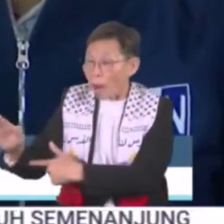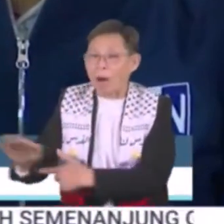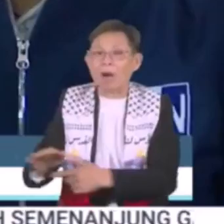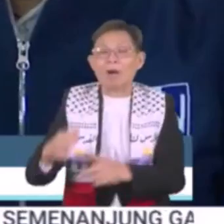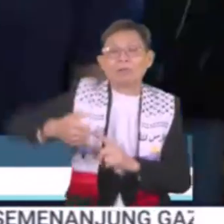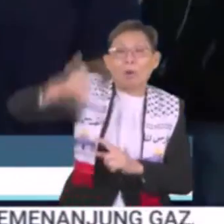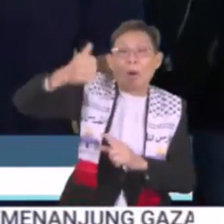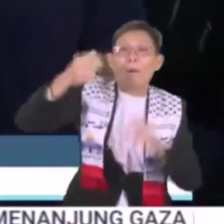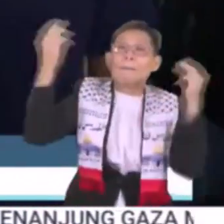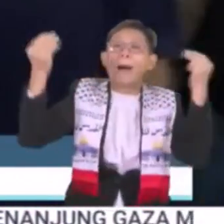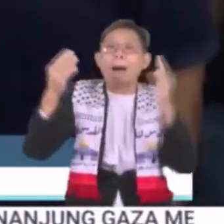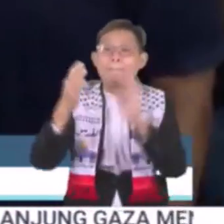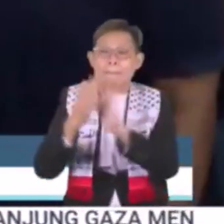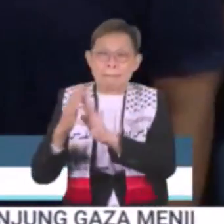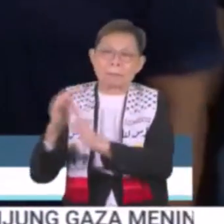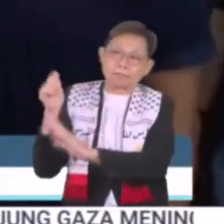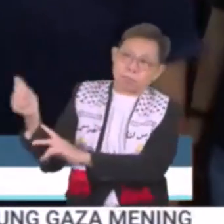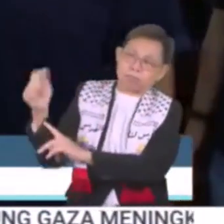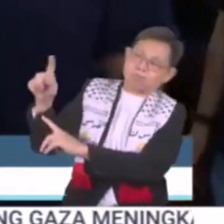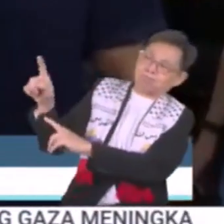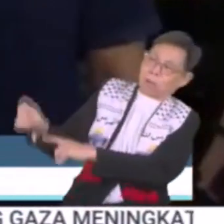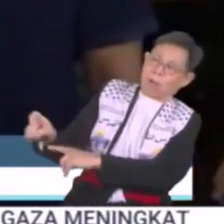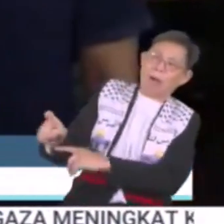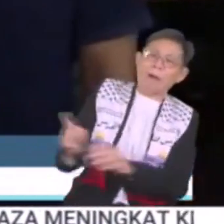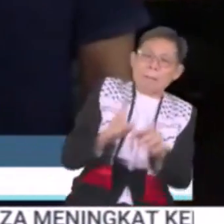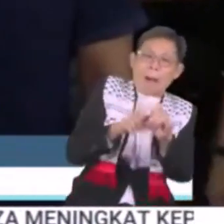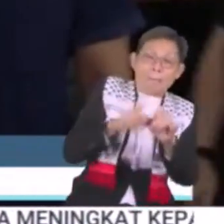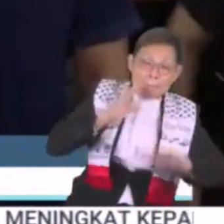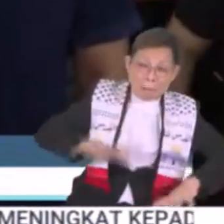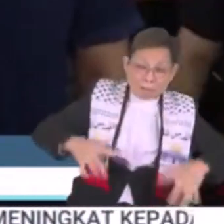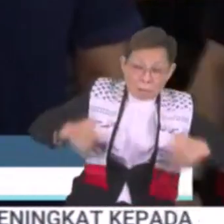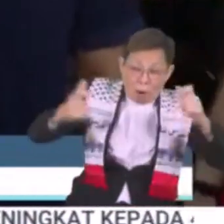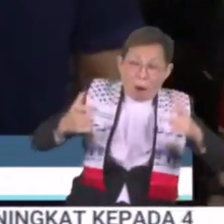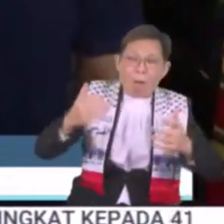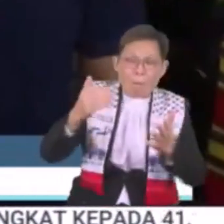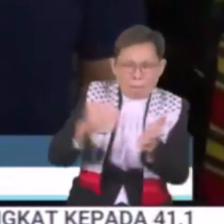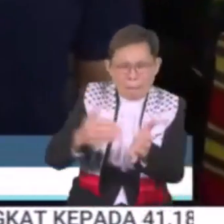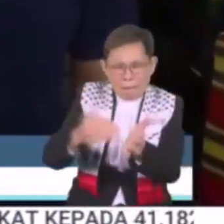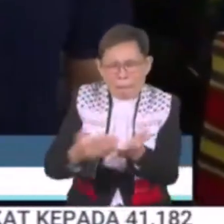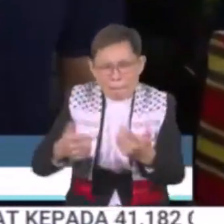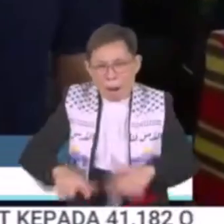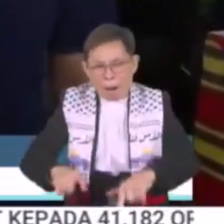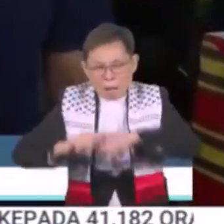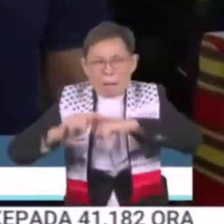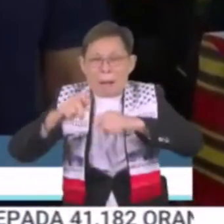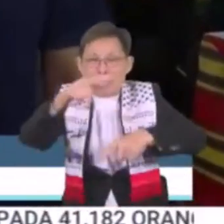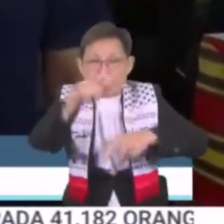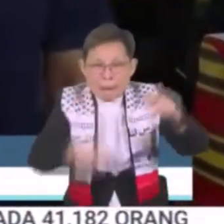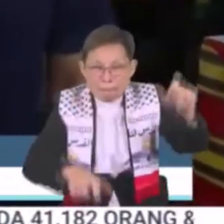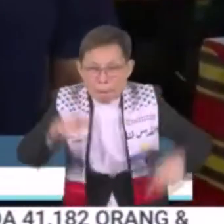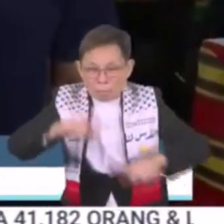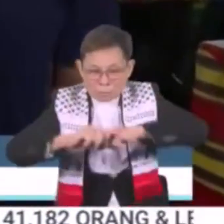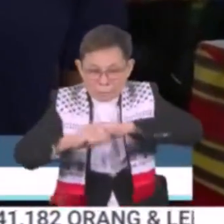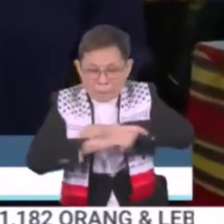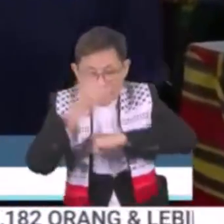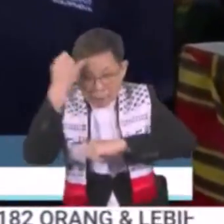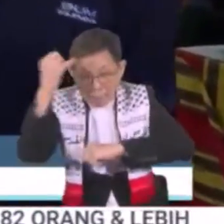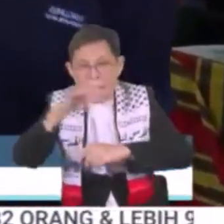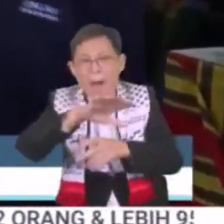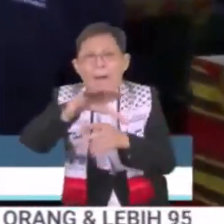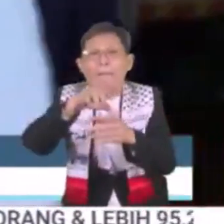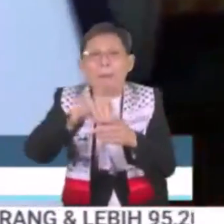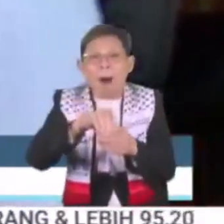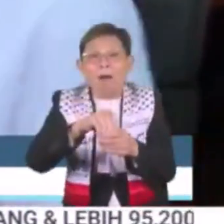Majlis Perbandaran itu sendiri. Terdahulu, isu banjir kilat yang sering melanda penduduk sekitar Taman Ilham menjejaskan 300 orang